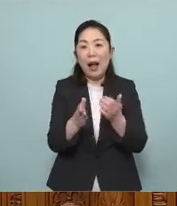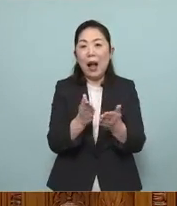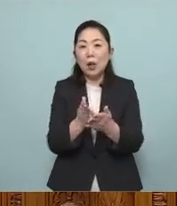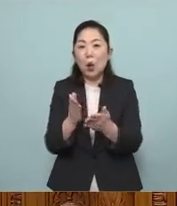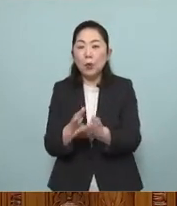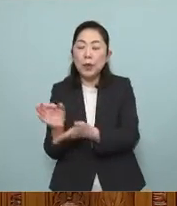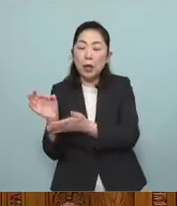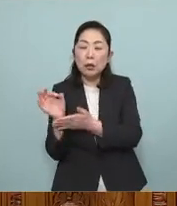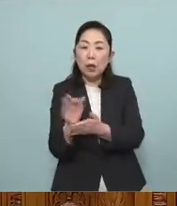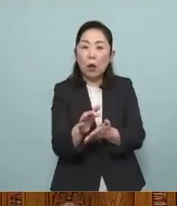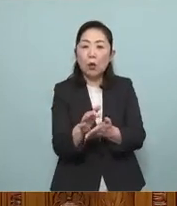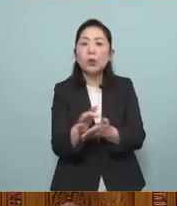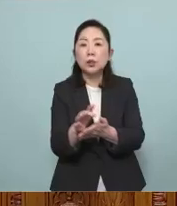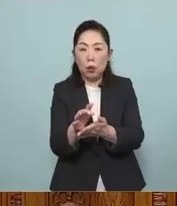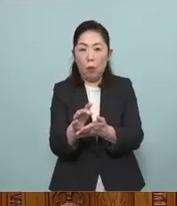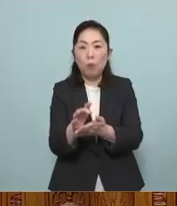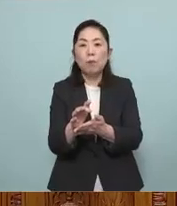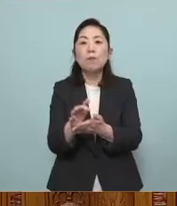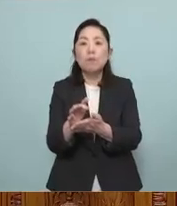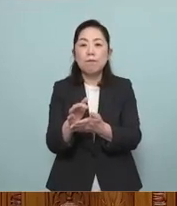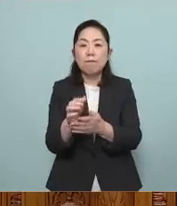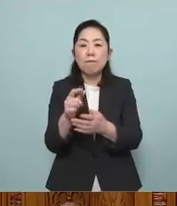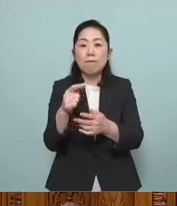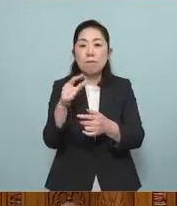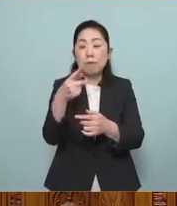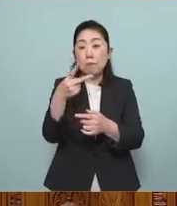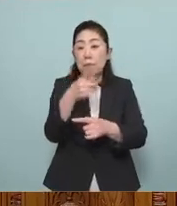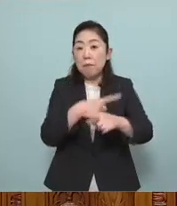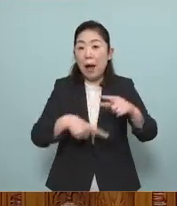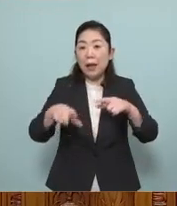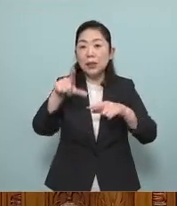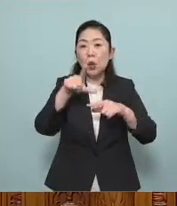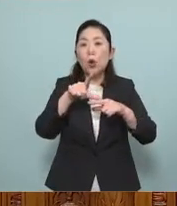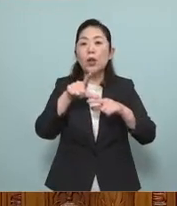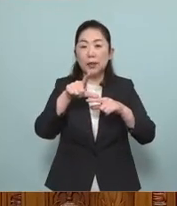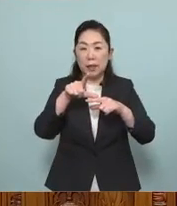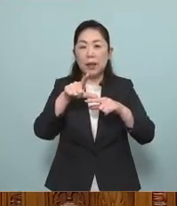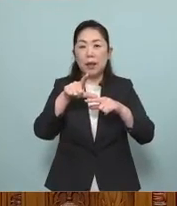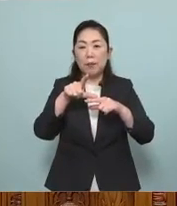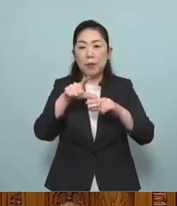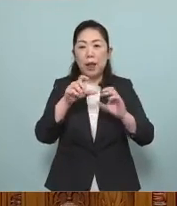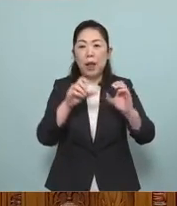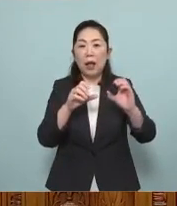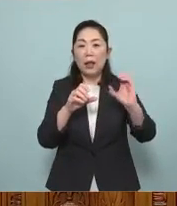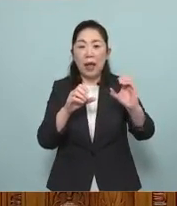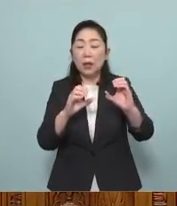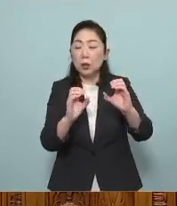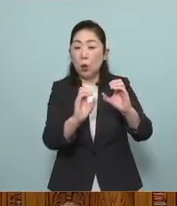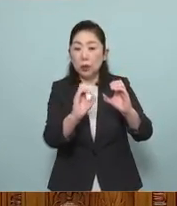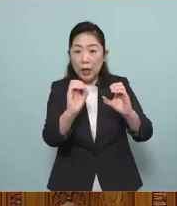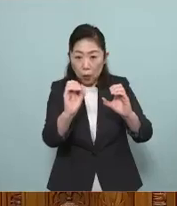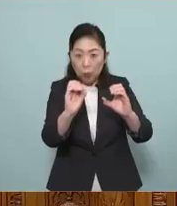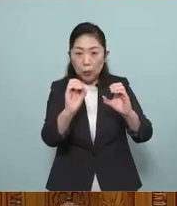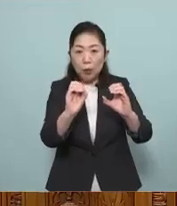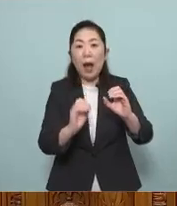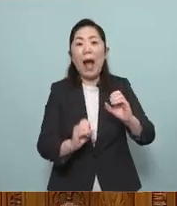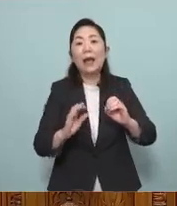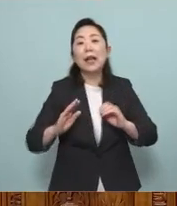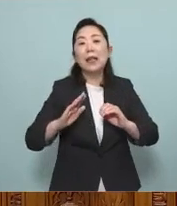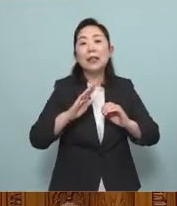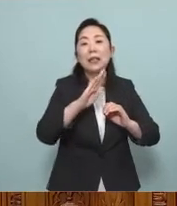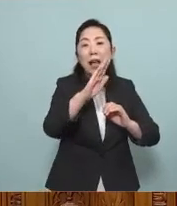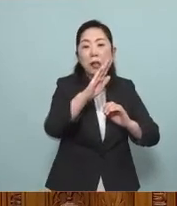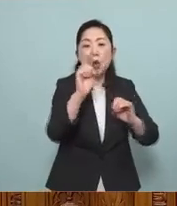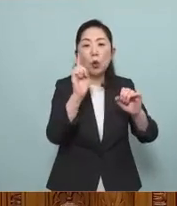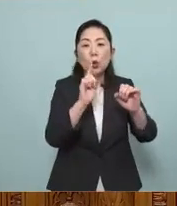資を早急に少なくとも倍増させ、脱炭素の実現と新しい時代の成長を生み出すエンジンと